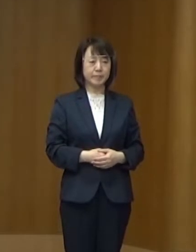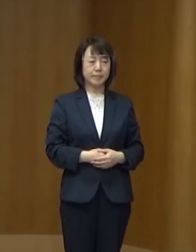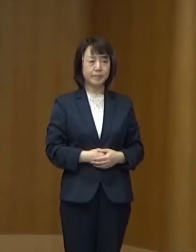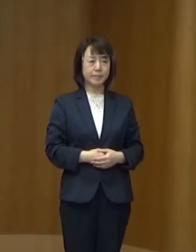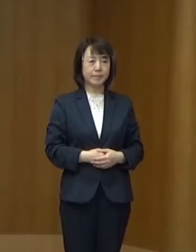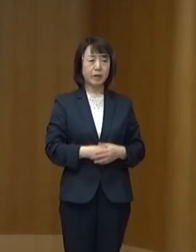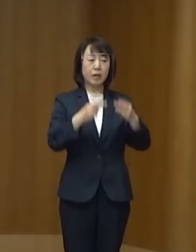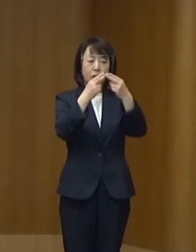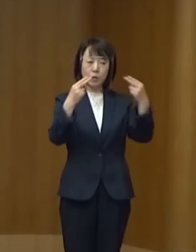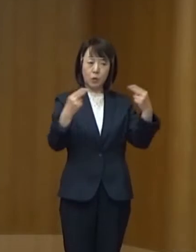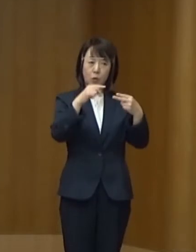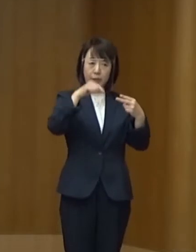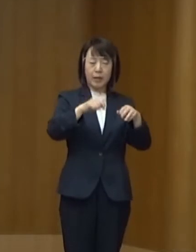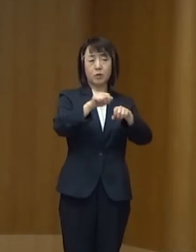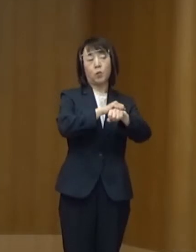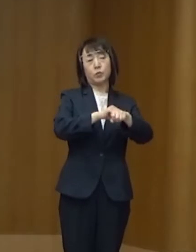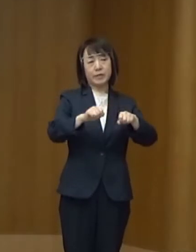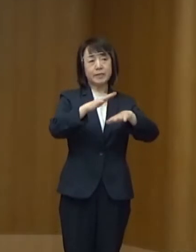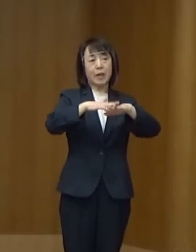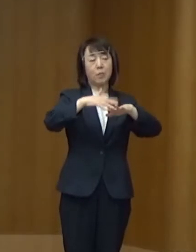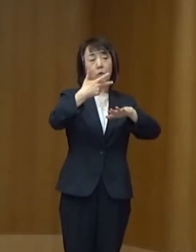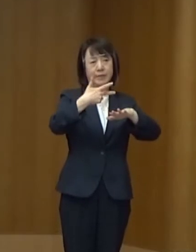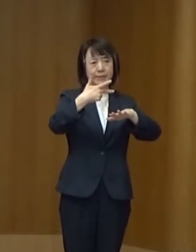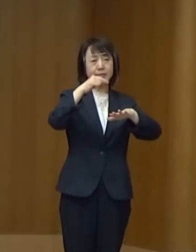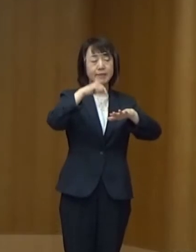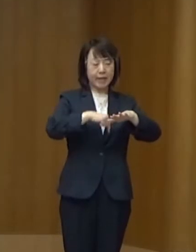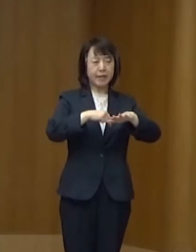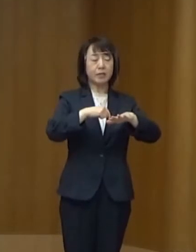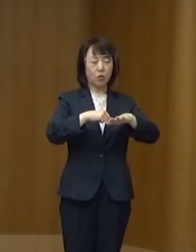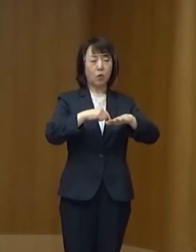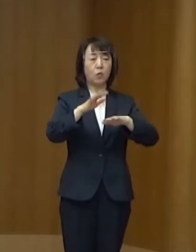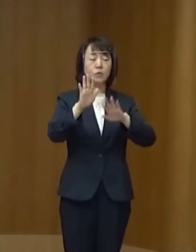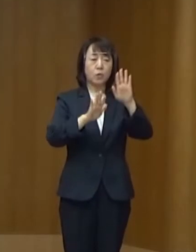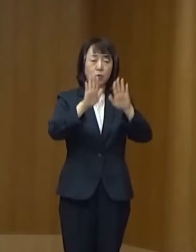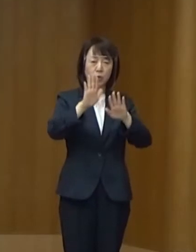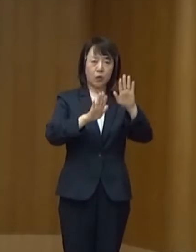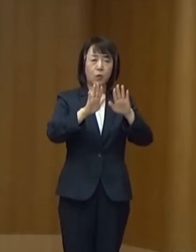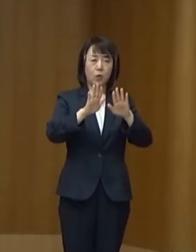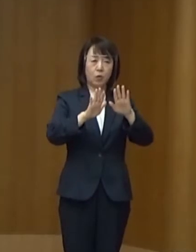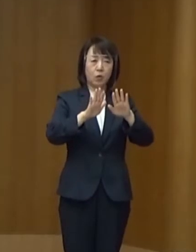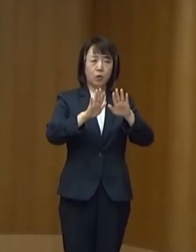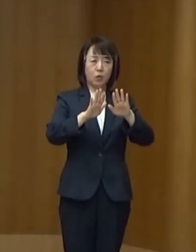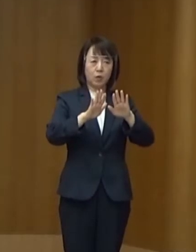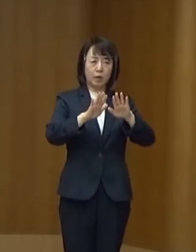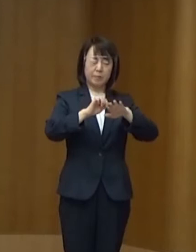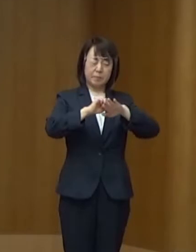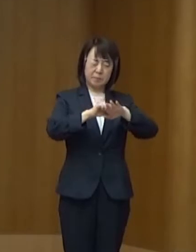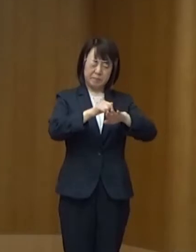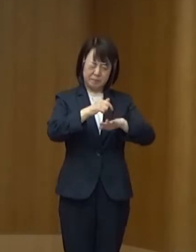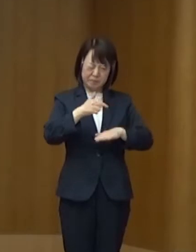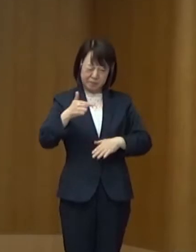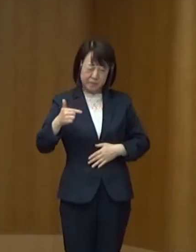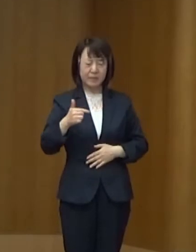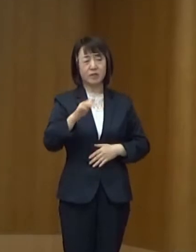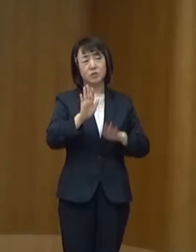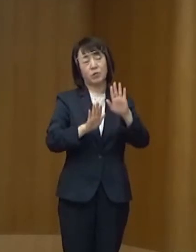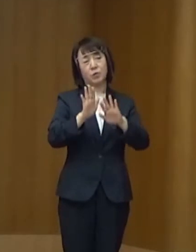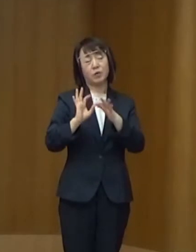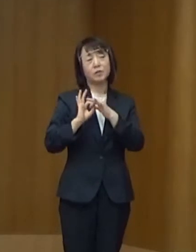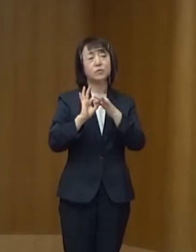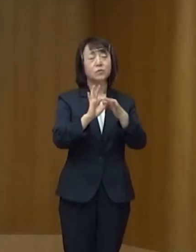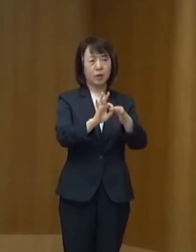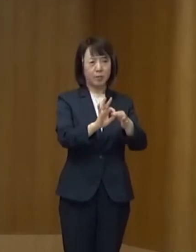ように道内、特に札幌市内の状況、これは極めて厳しい状況が続